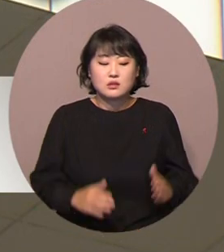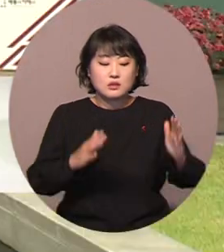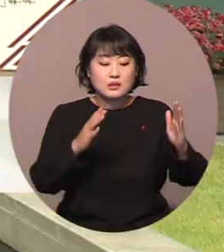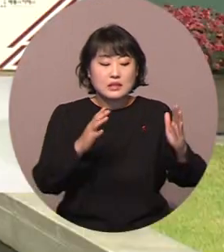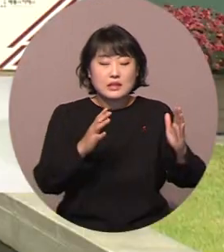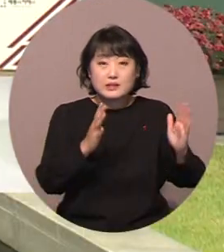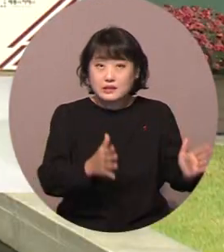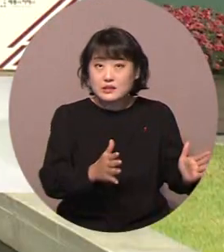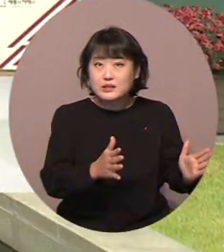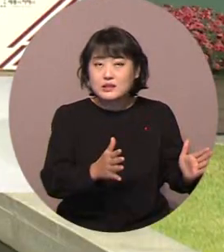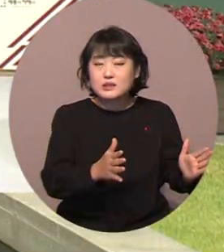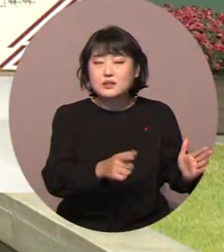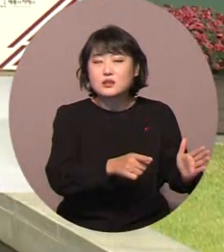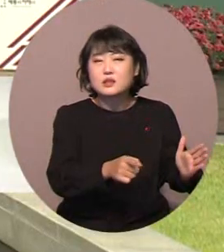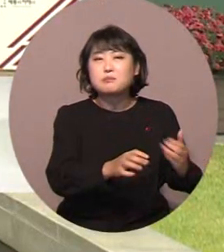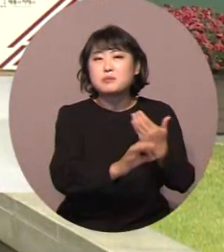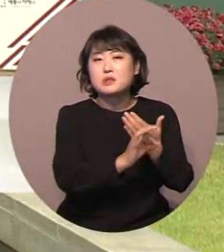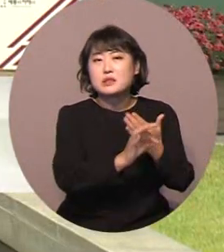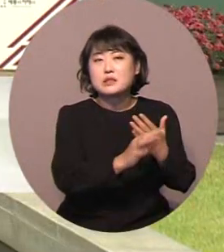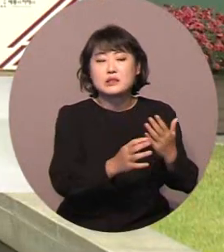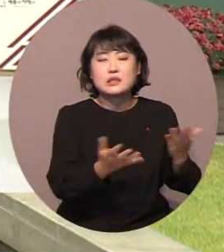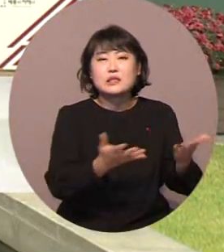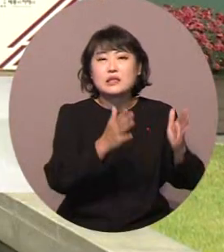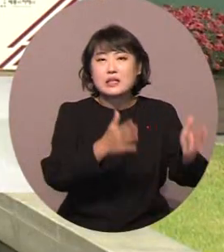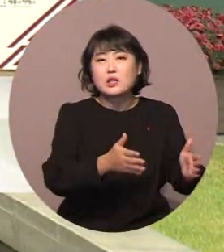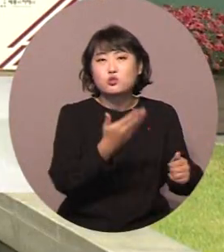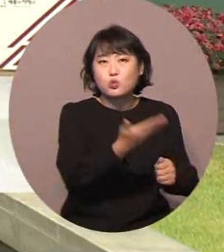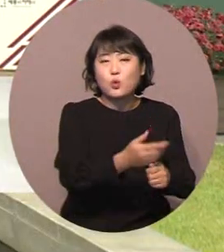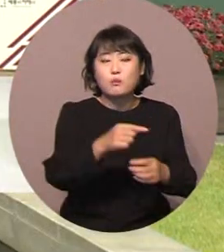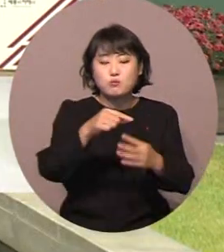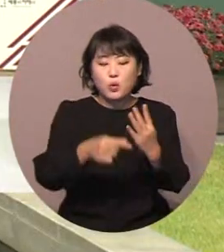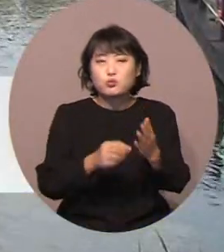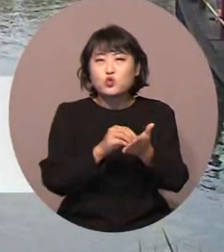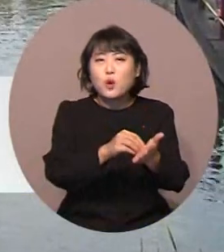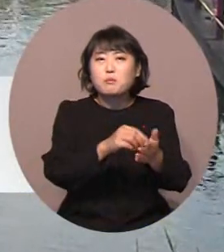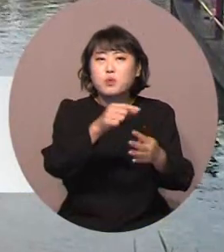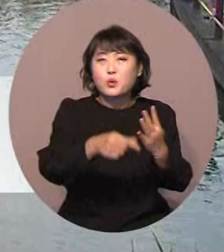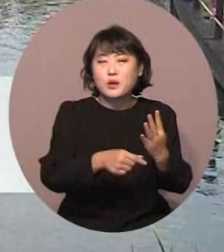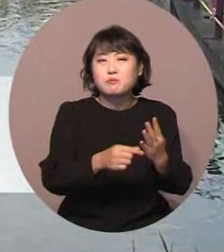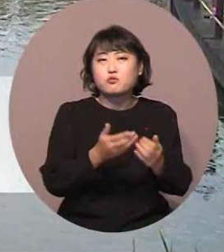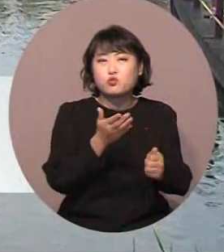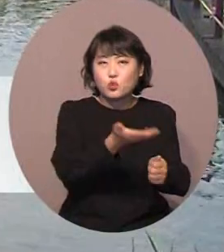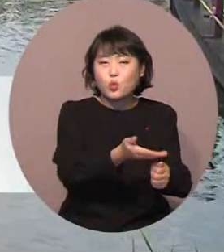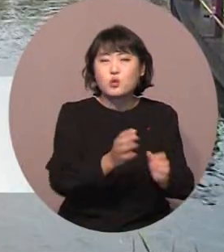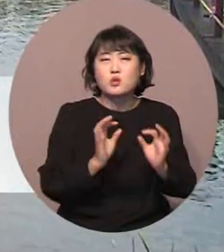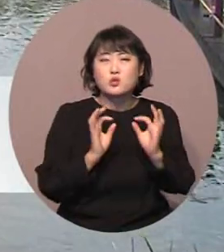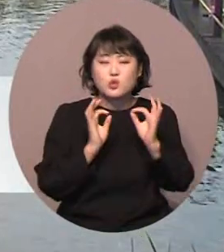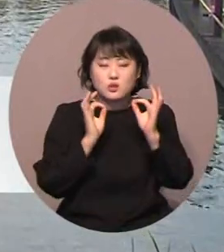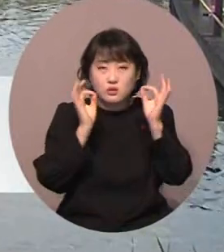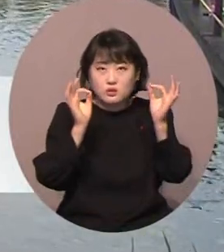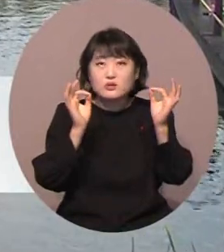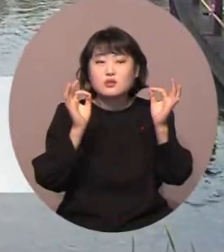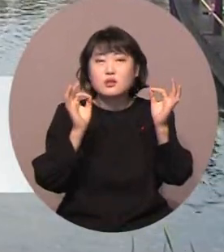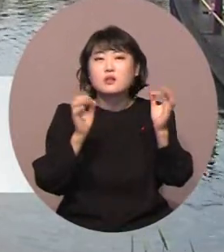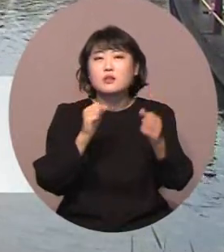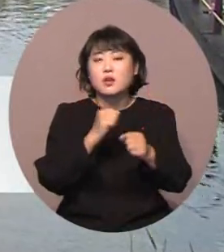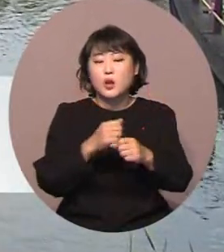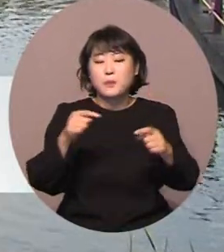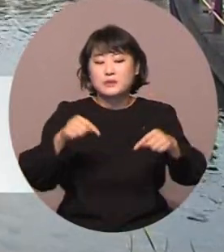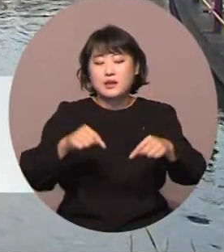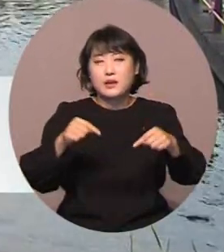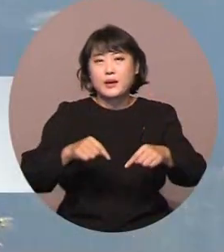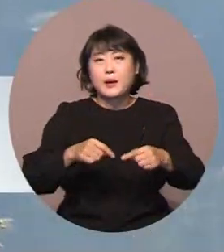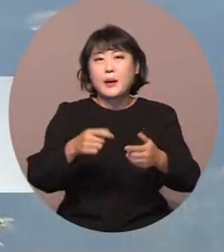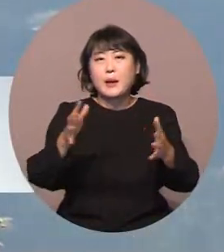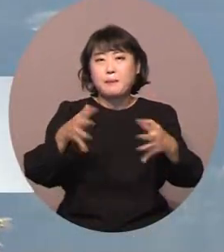제공과 다양한 취업 지원 프로그램을 제공하고 근로자는 재취업을 위해 최선을 다한다는 내용에 협상안에